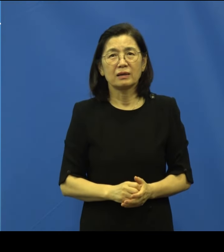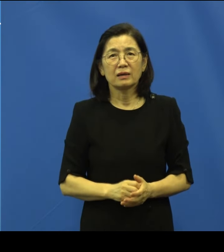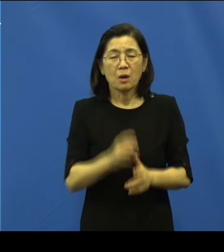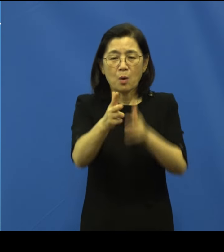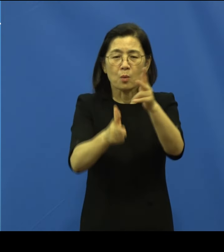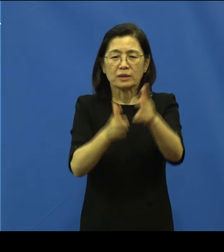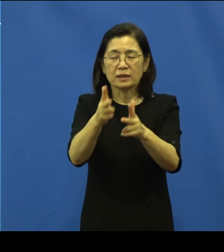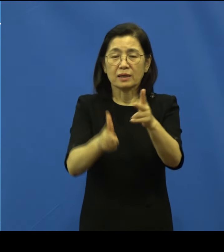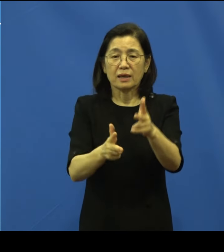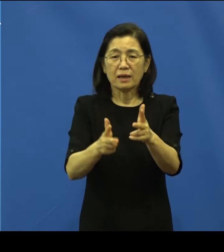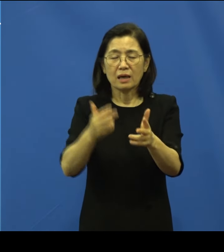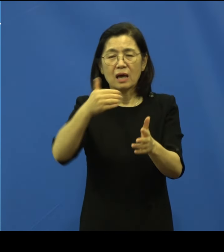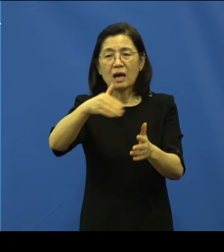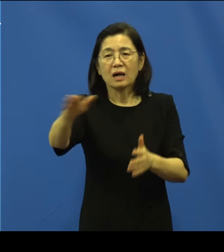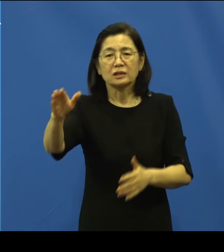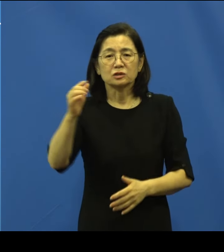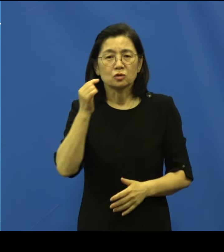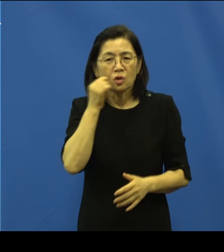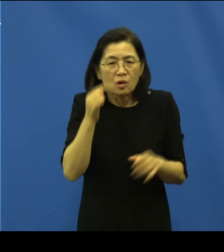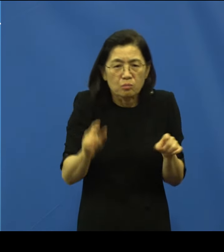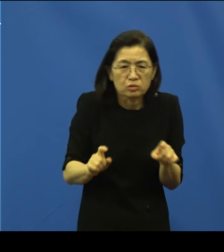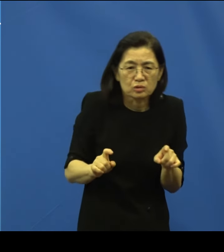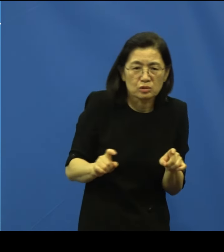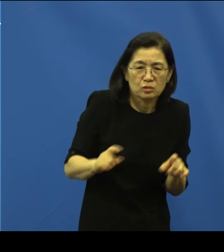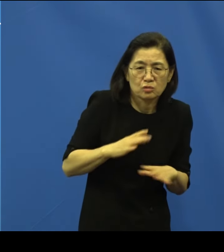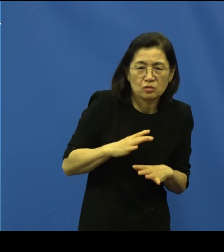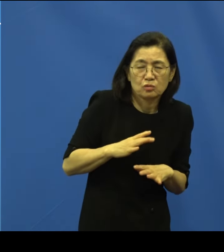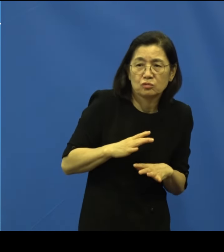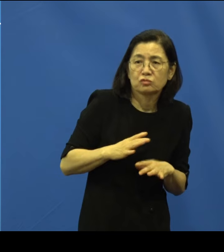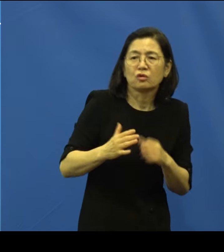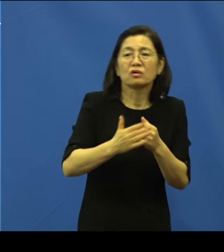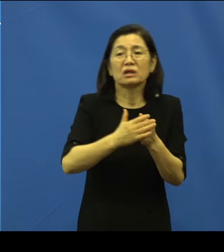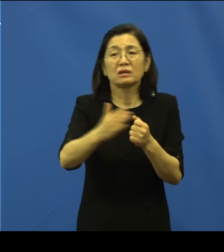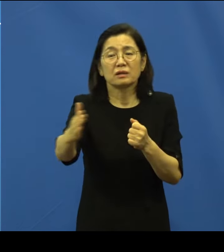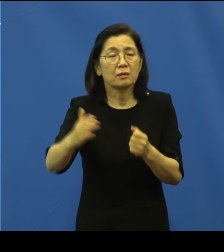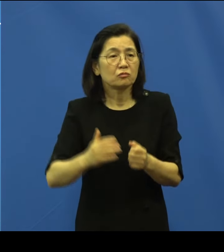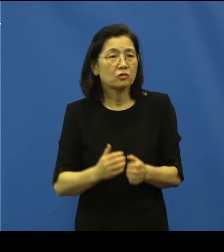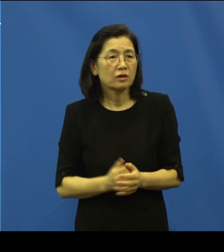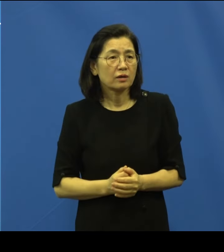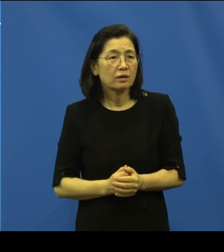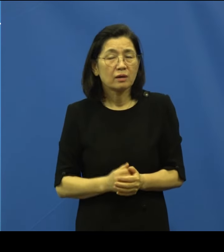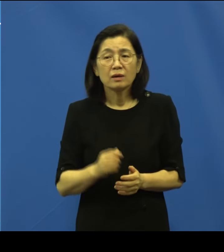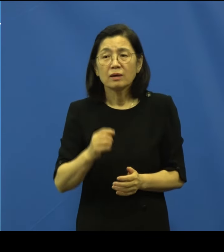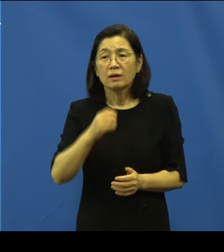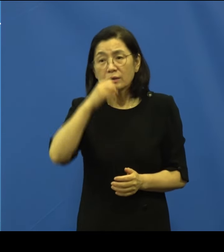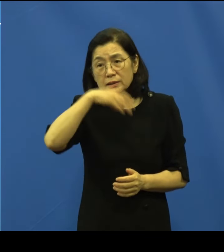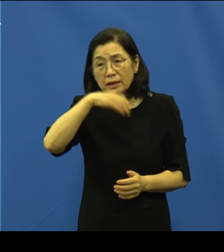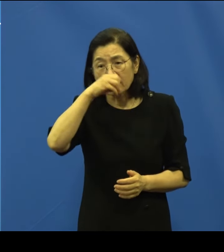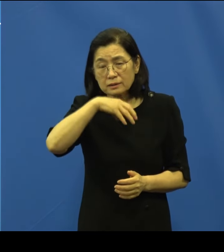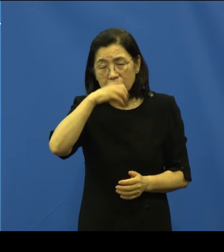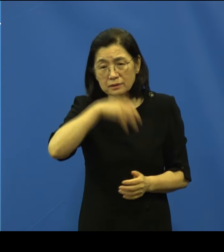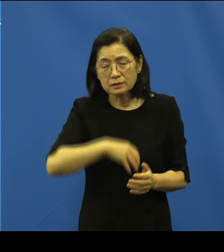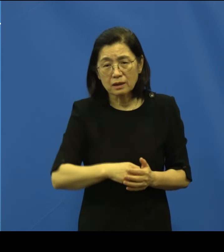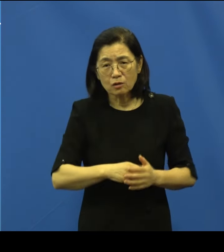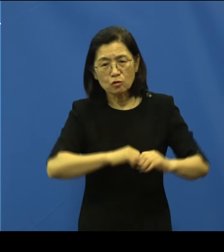그냥 어떤 시도도 할 수도 없어. 그냥 식물인간하고 비슷해요.